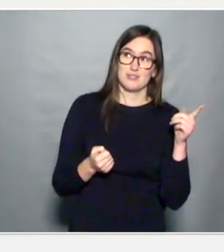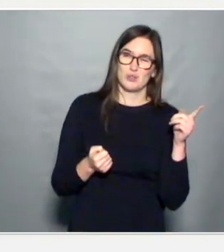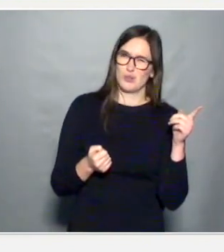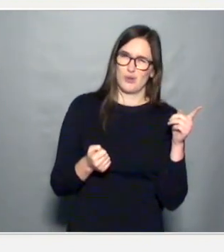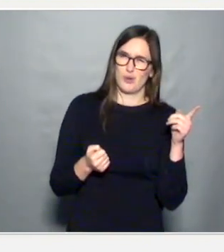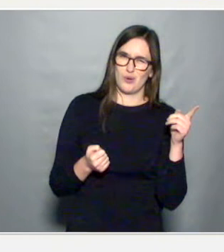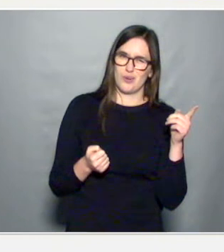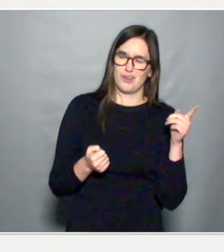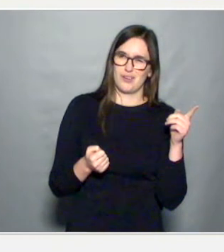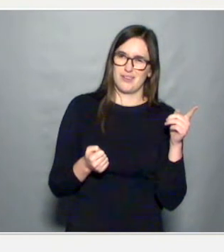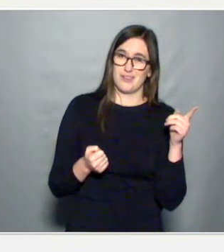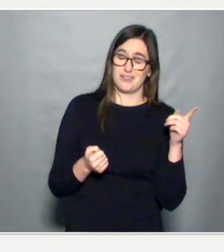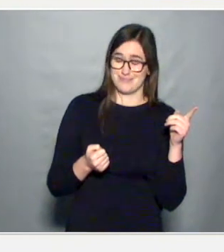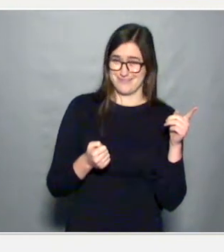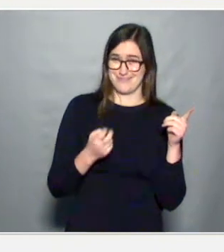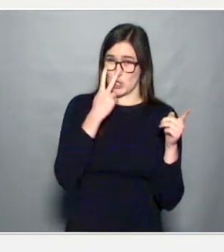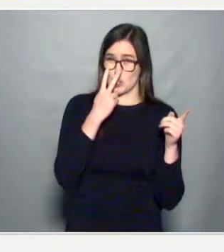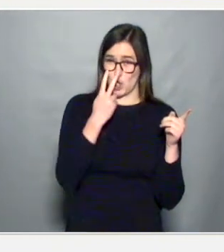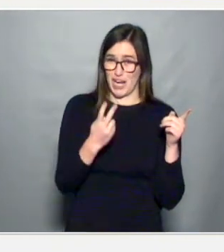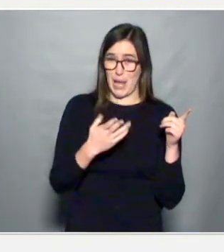Så hur troligt är det att min